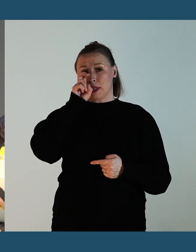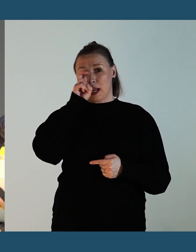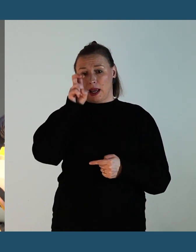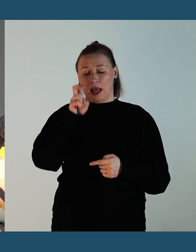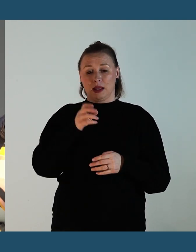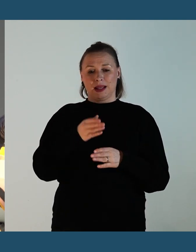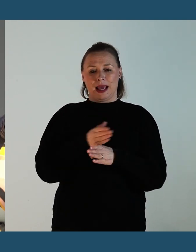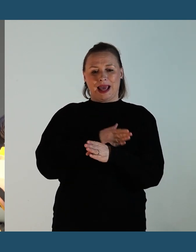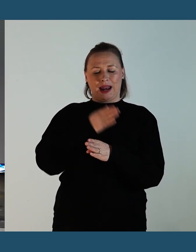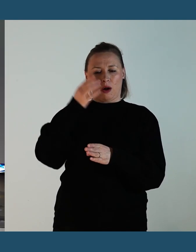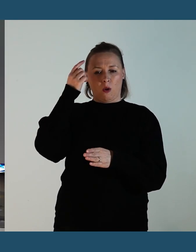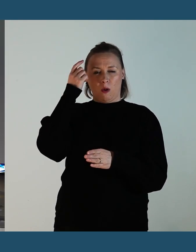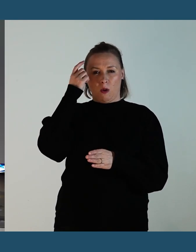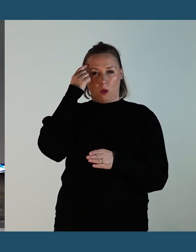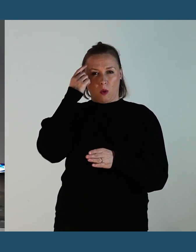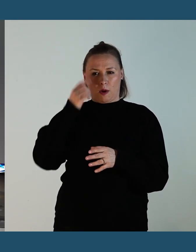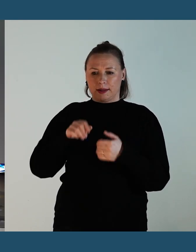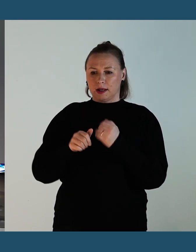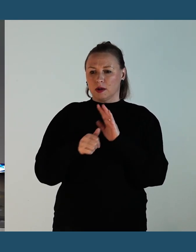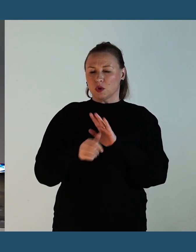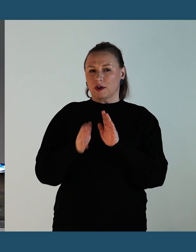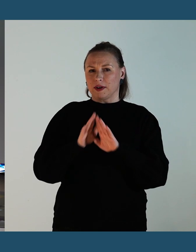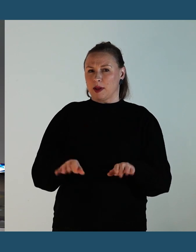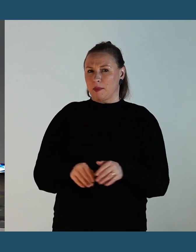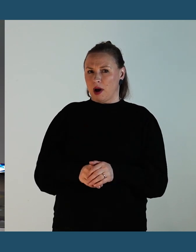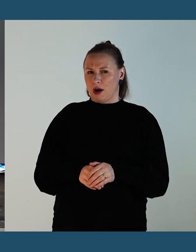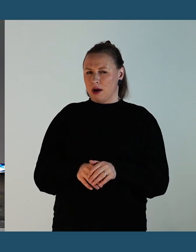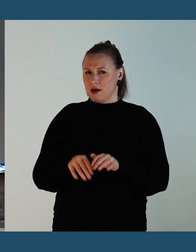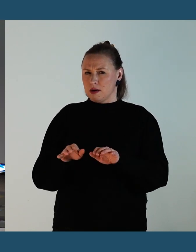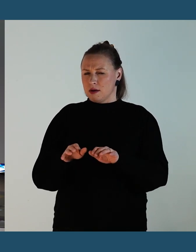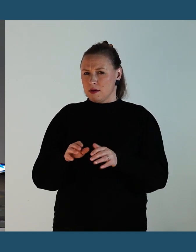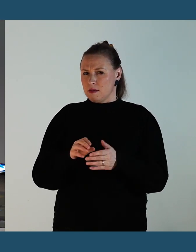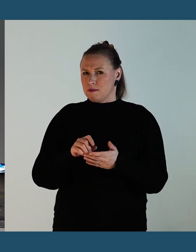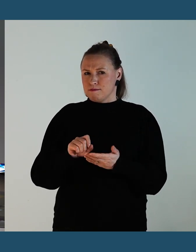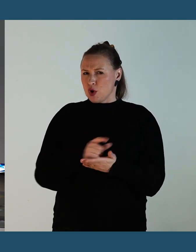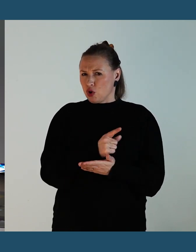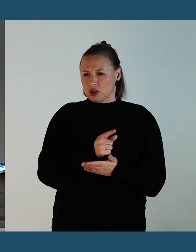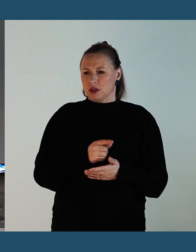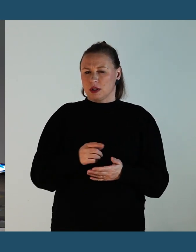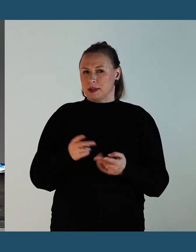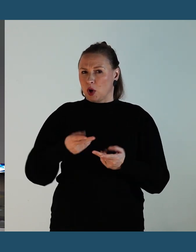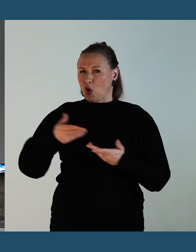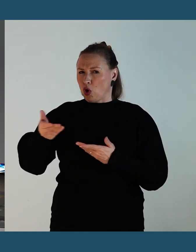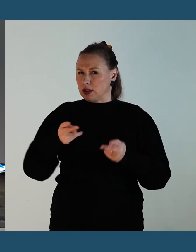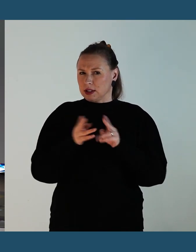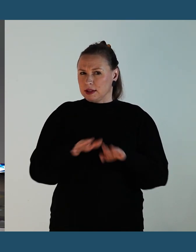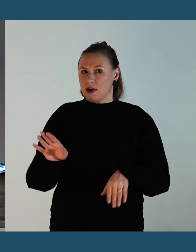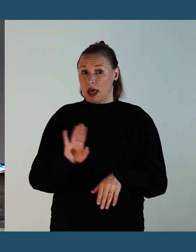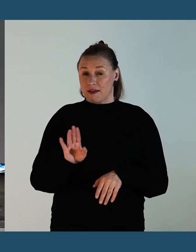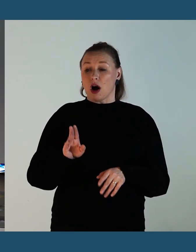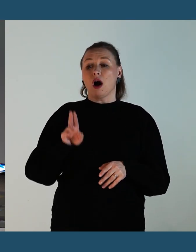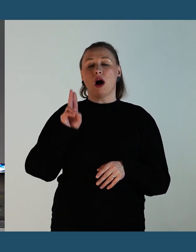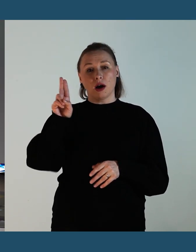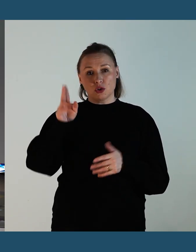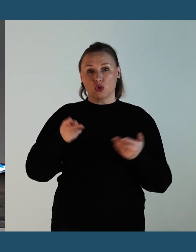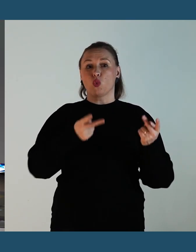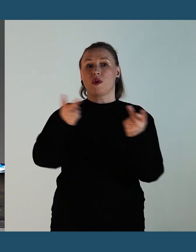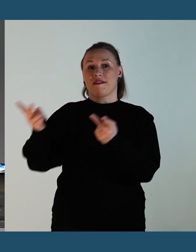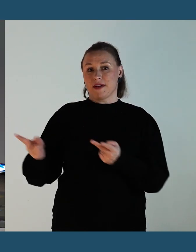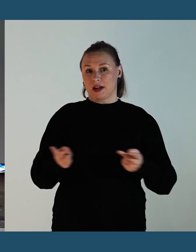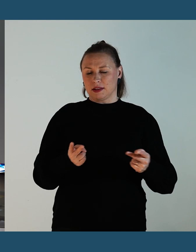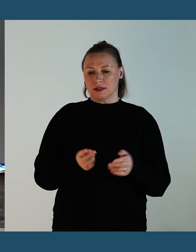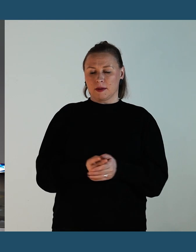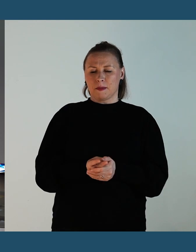syrjivä tapa, että heitä ei kohdella niin kuin sen mukaisesti, vaan että he oikeasti ovat yhdenvertaisia. Mä olen todella huolissani siitä, että